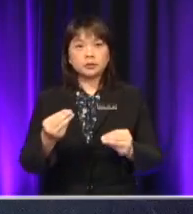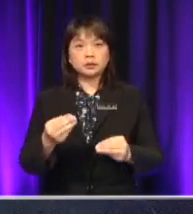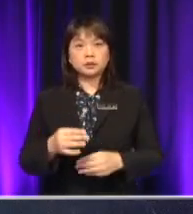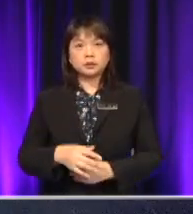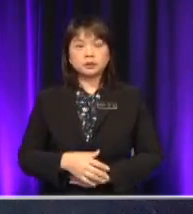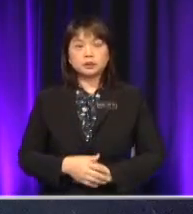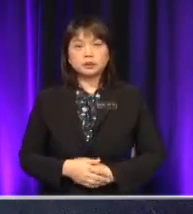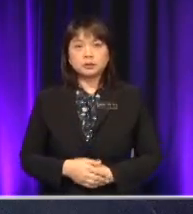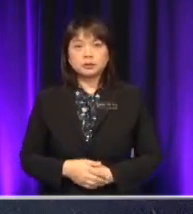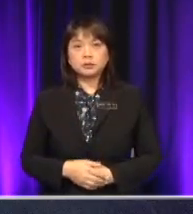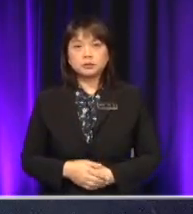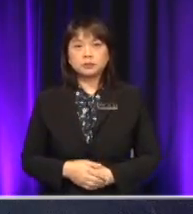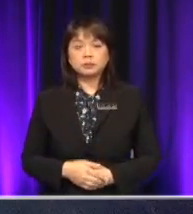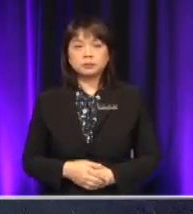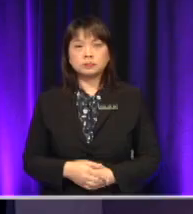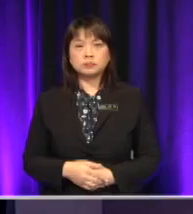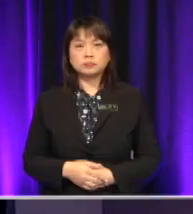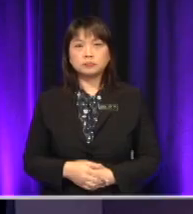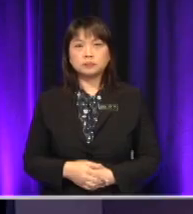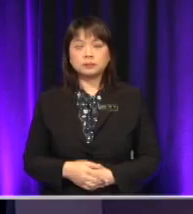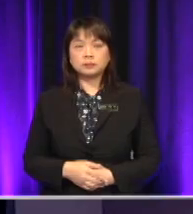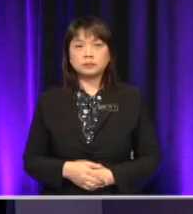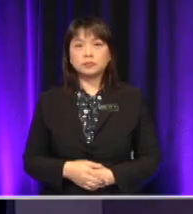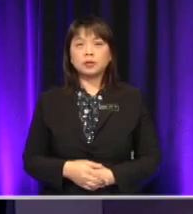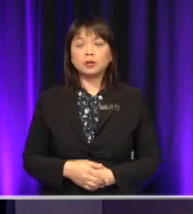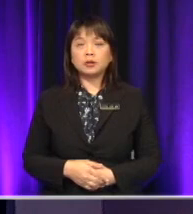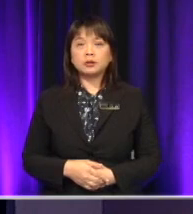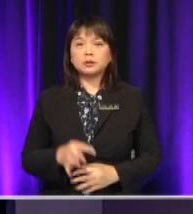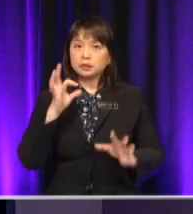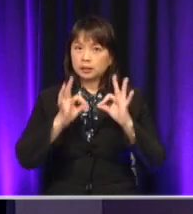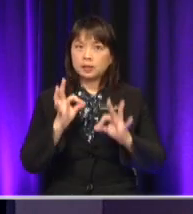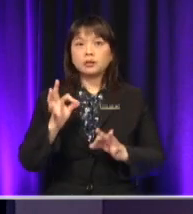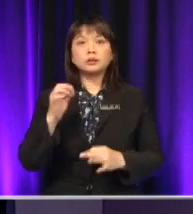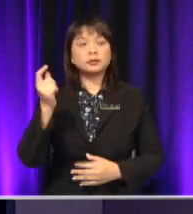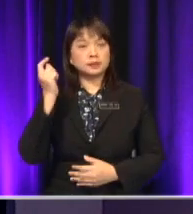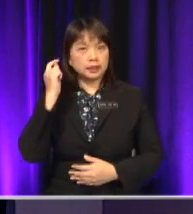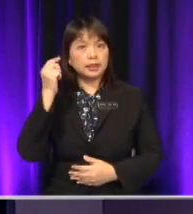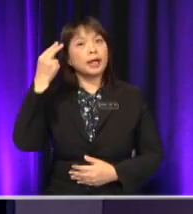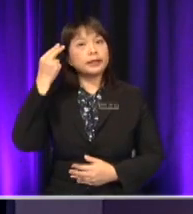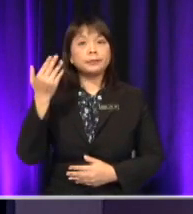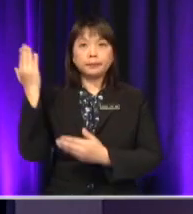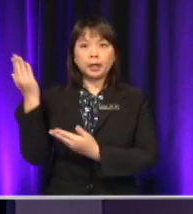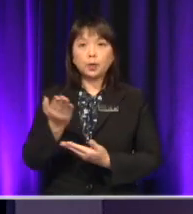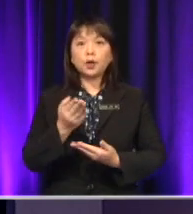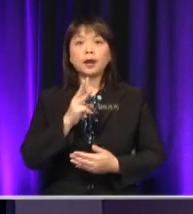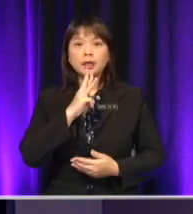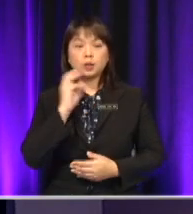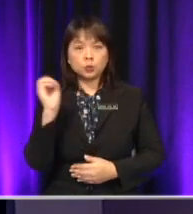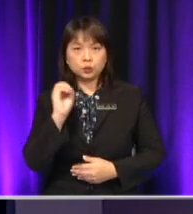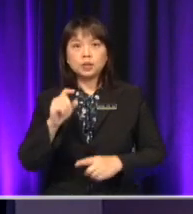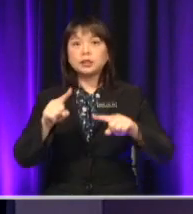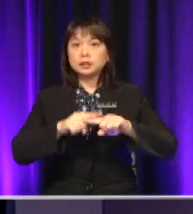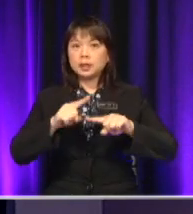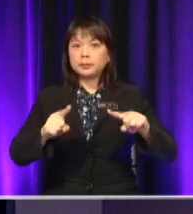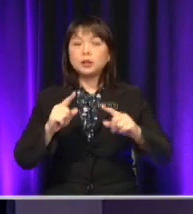dengan cecair nanti? Betul. Andai kata Hanif bawa air kosong tadi, betul? Ya, saya. Kan? Betul. Okey. Tetapi Hanif tertukar dengan bahan kimia